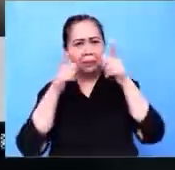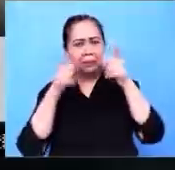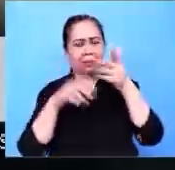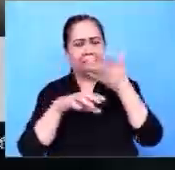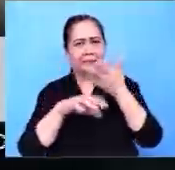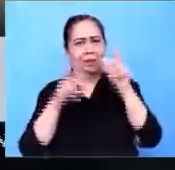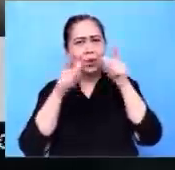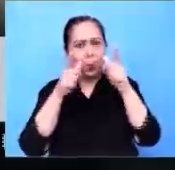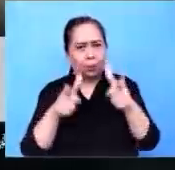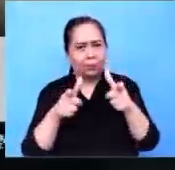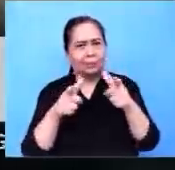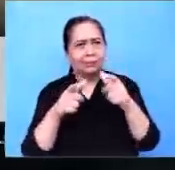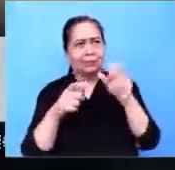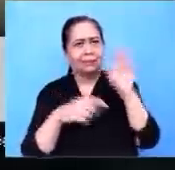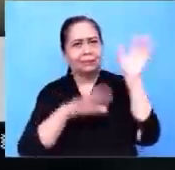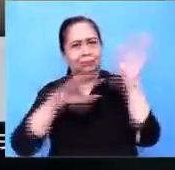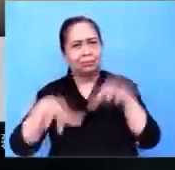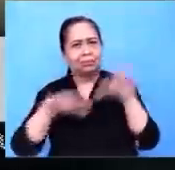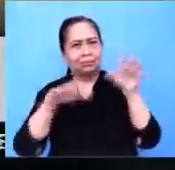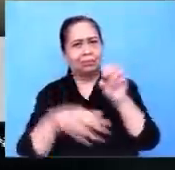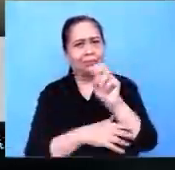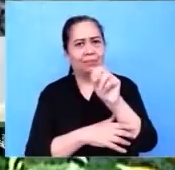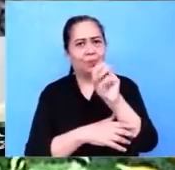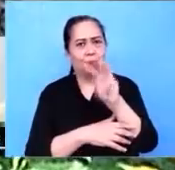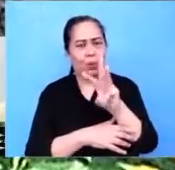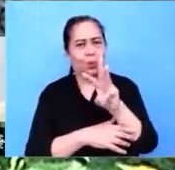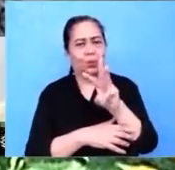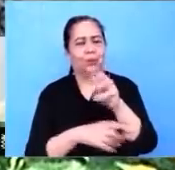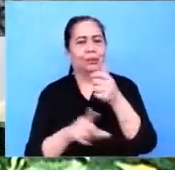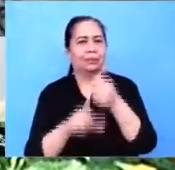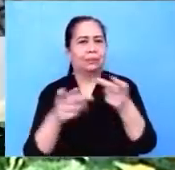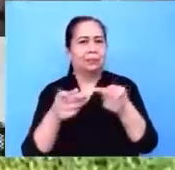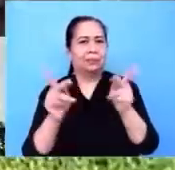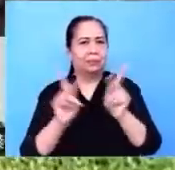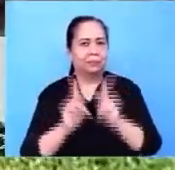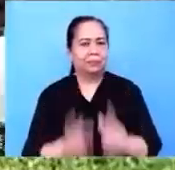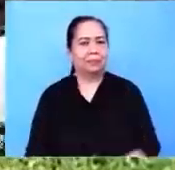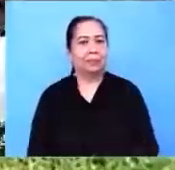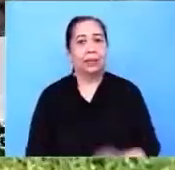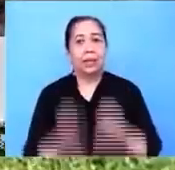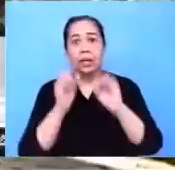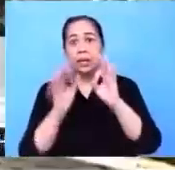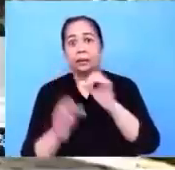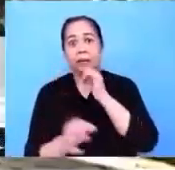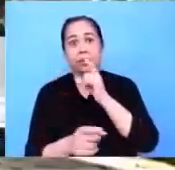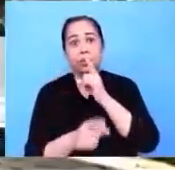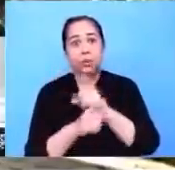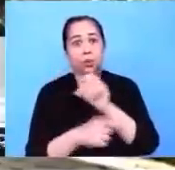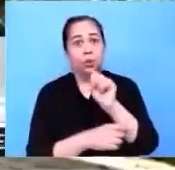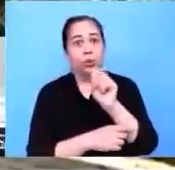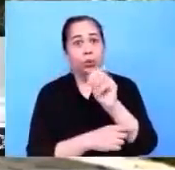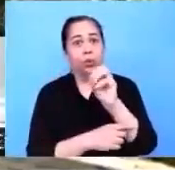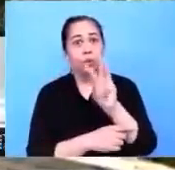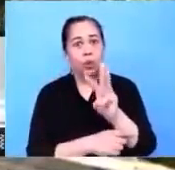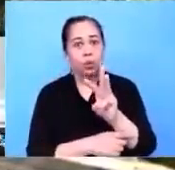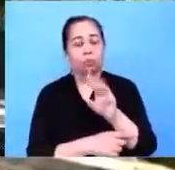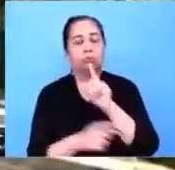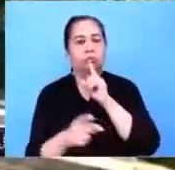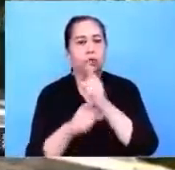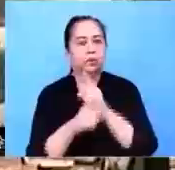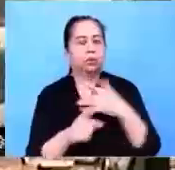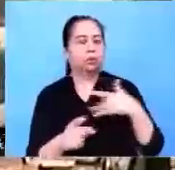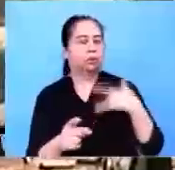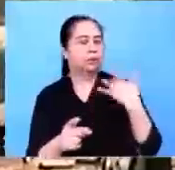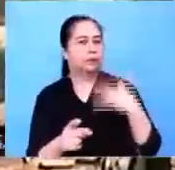talagang umuulan ng snow dun sa particular na lugar. Ayun. Kung hindi man totoo ang snow na yan, totoo namang ramdam